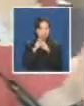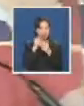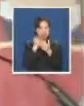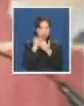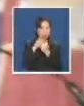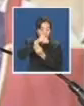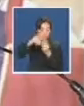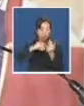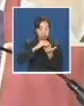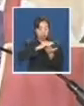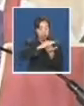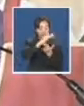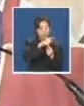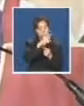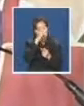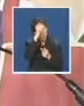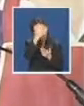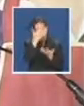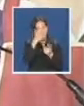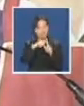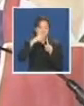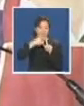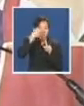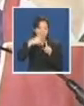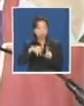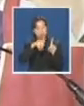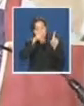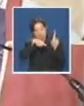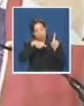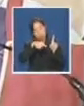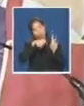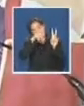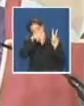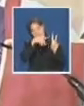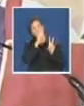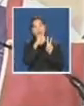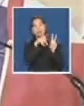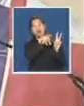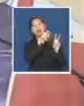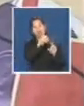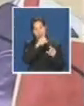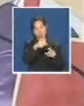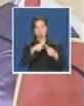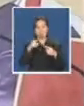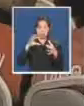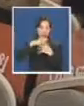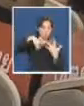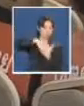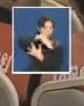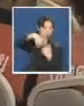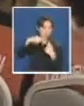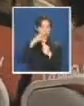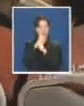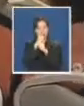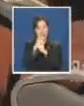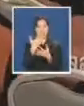เป็นภาระอาจจะ 1,200บาทเดือนนะครับแล้วขณะเดียวกันครับสภาวะแวดล้อมการทำงานนะ